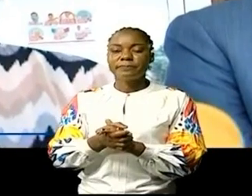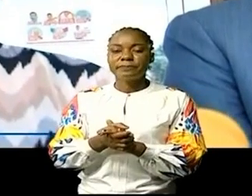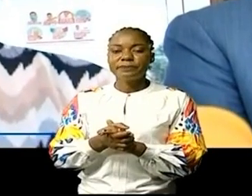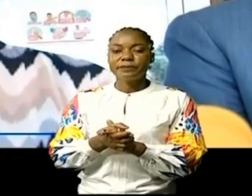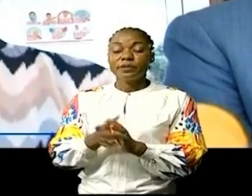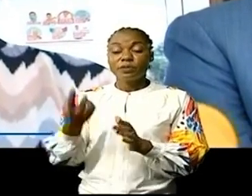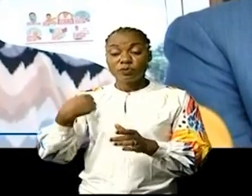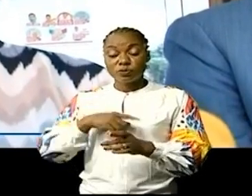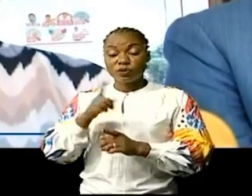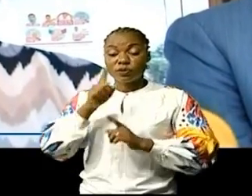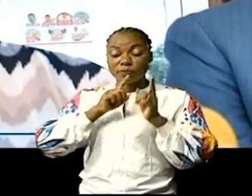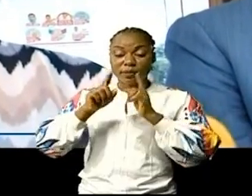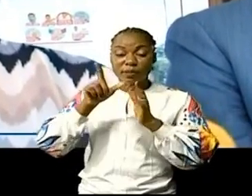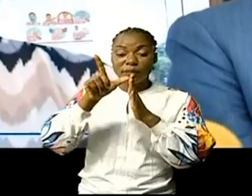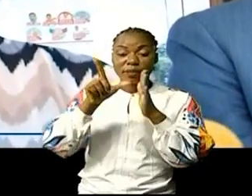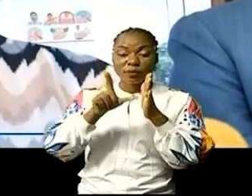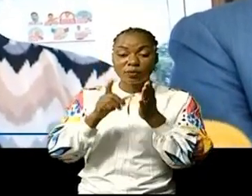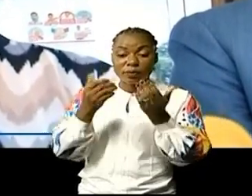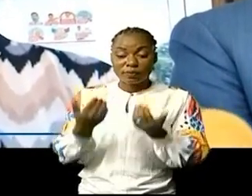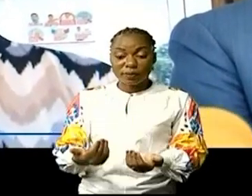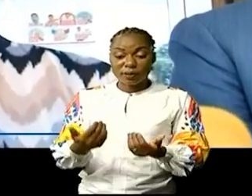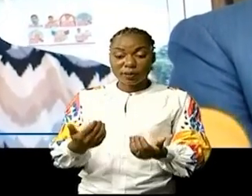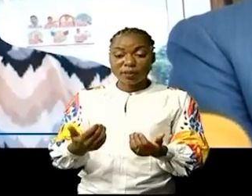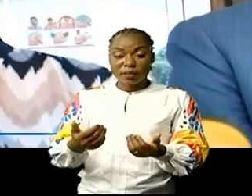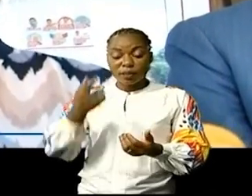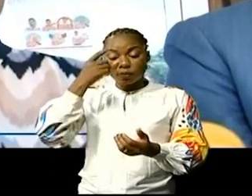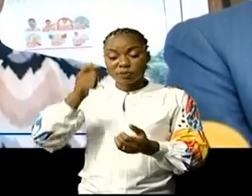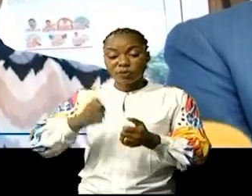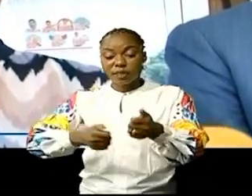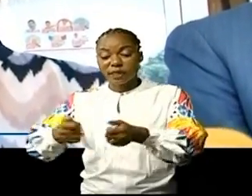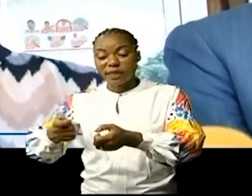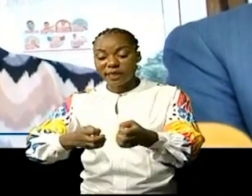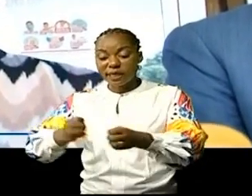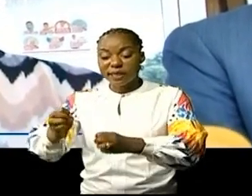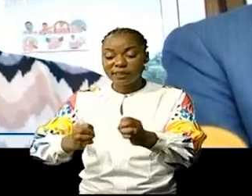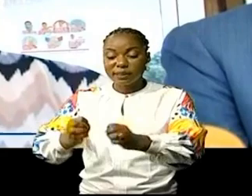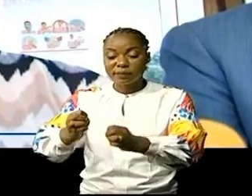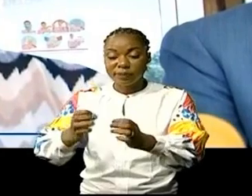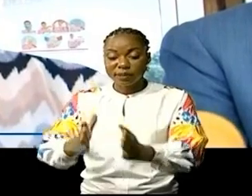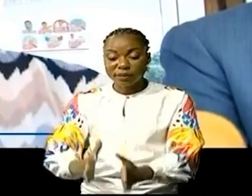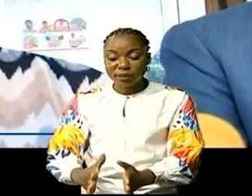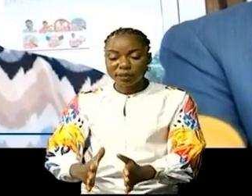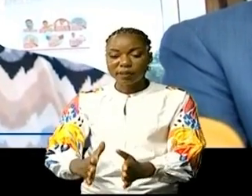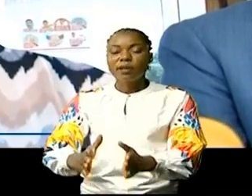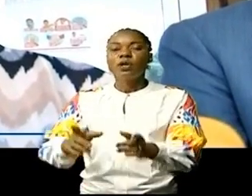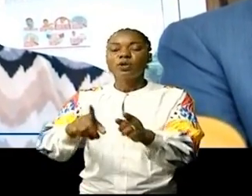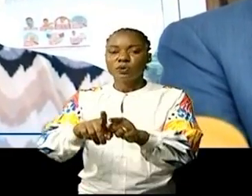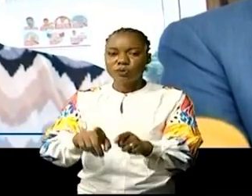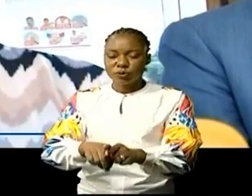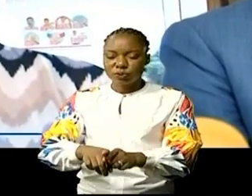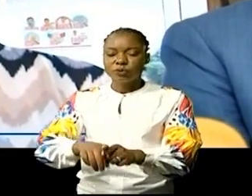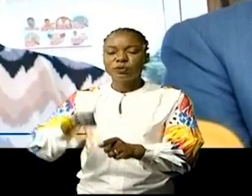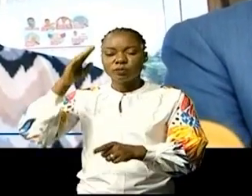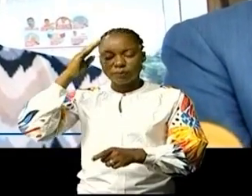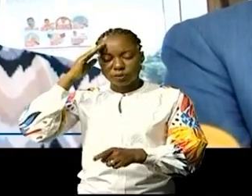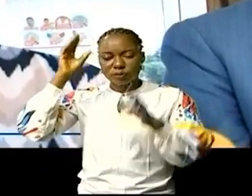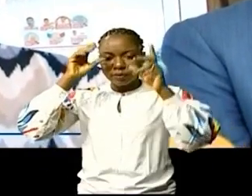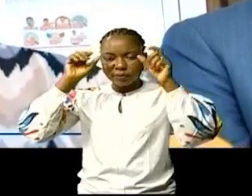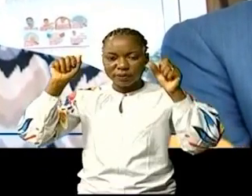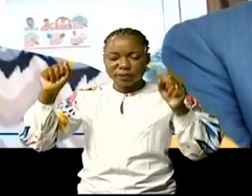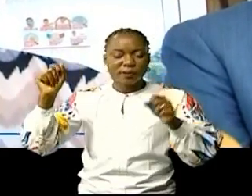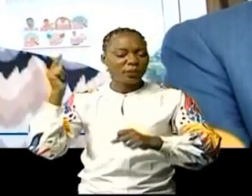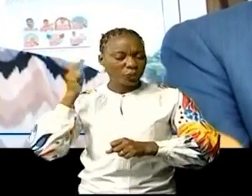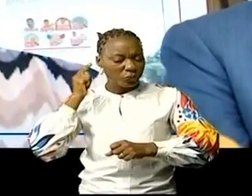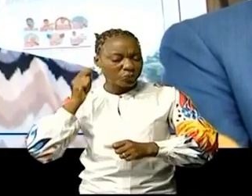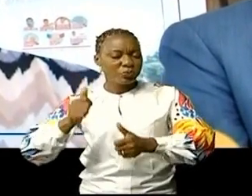avons parlé de la loi en instance sur l'entrepreneuriat et les start-up. Et nous pensons vraiment que le président nous a écoutés,